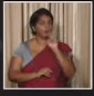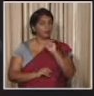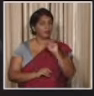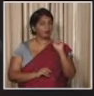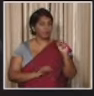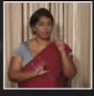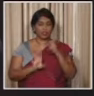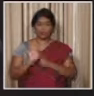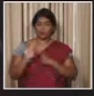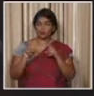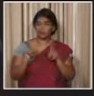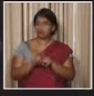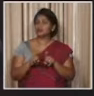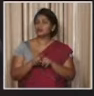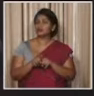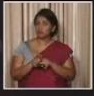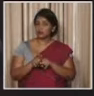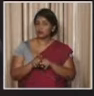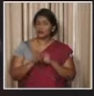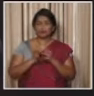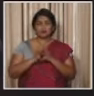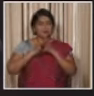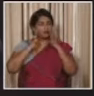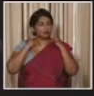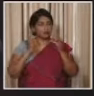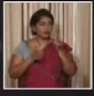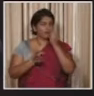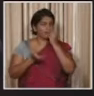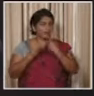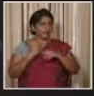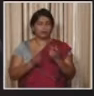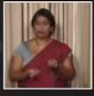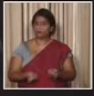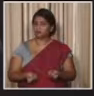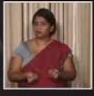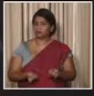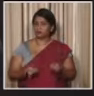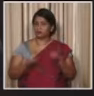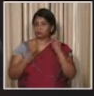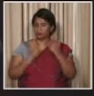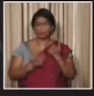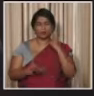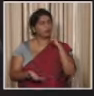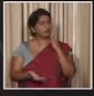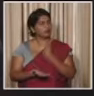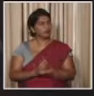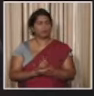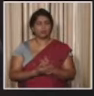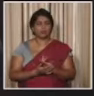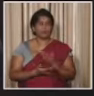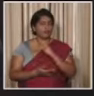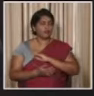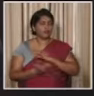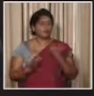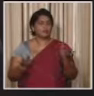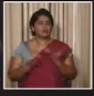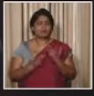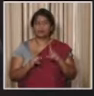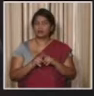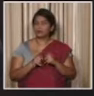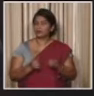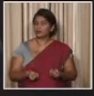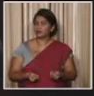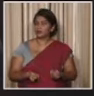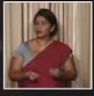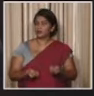20යි 20 අවුරුද්දට සාපේක්ෂව බොහෝ භාණ්ඩ හා සේවාවන්ගේ මිල ඉහළ ගියා. දරාගත නොහැකි ආකාරයකට බොහෝ